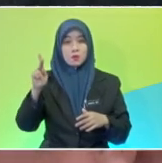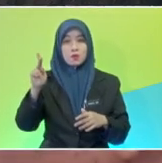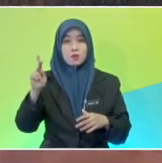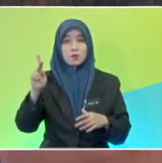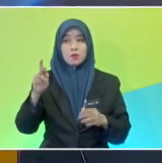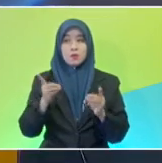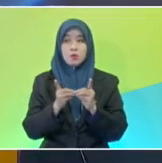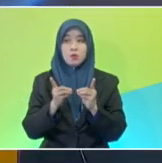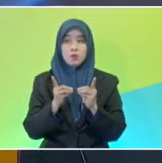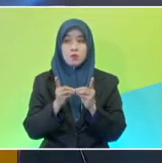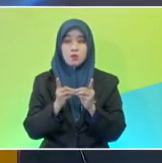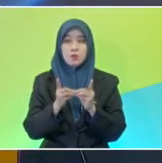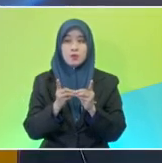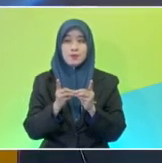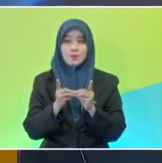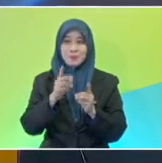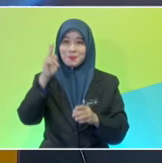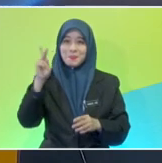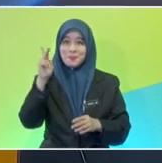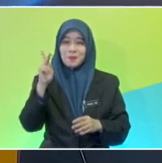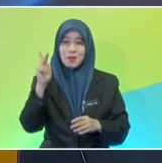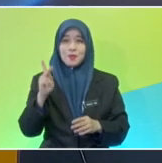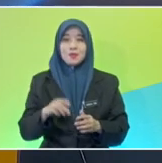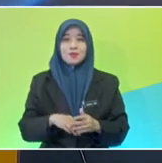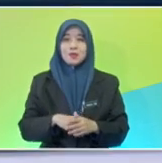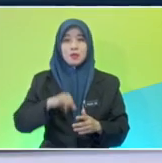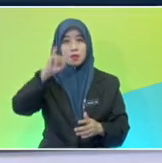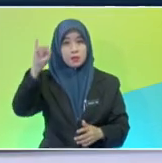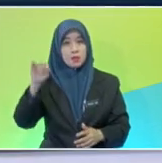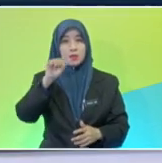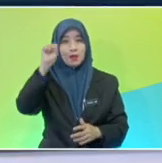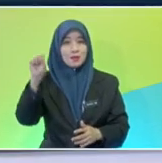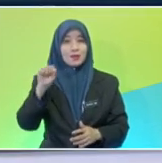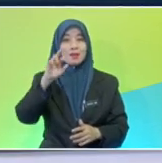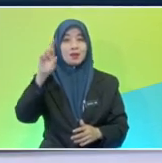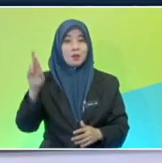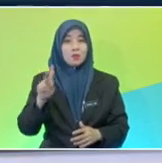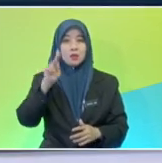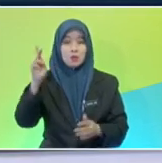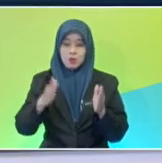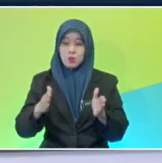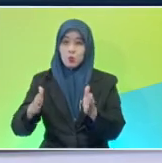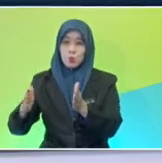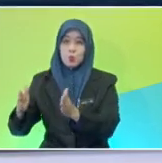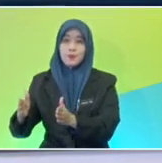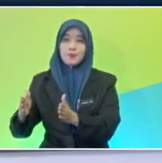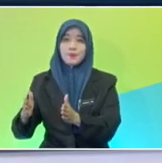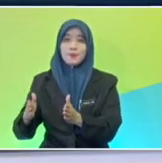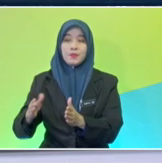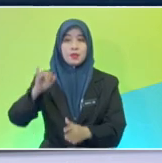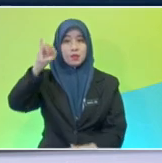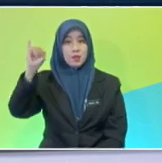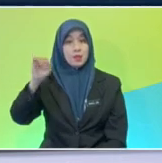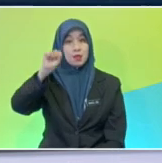dah. Kamis. So cikgu letakkan Kamis. Kamis. Isnin